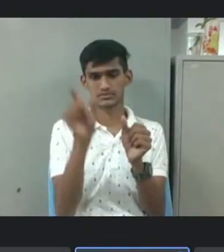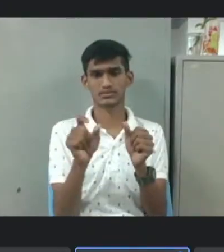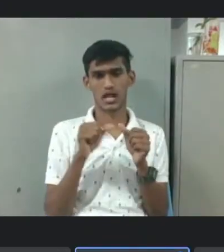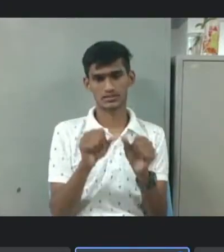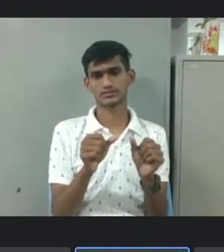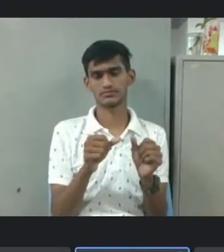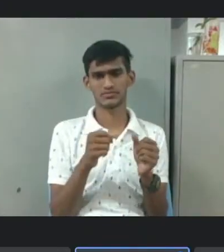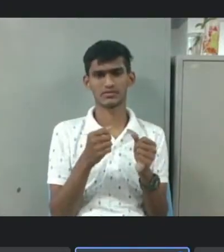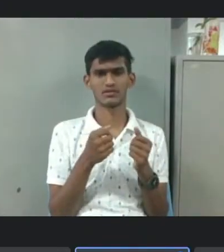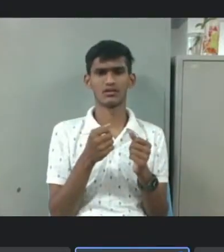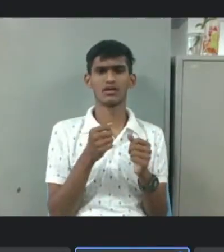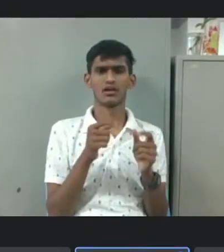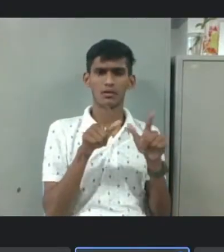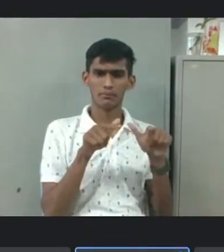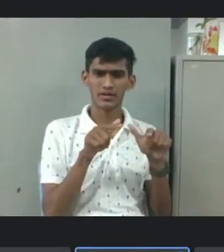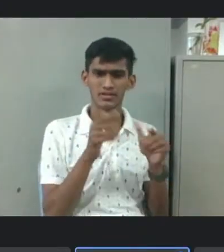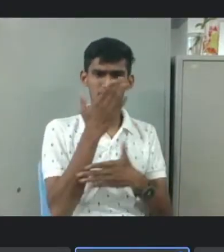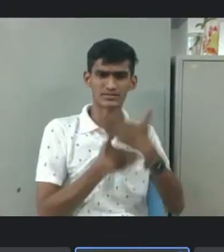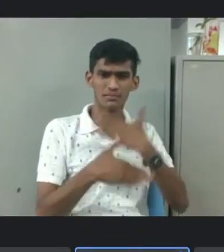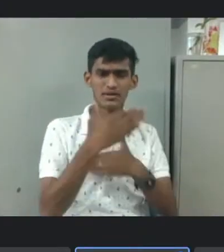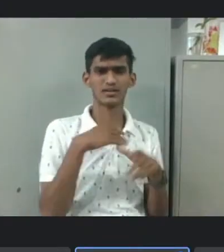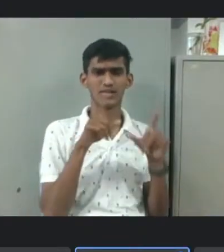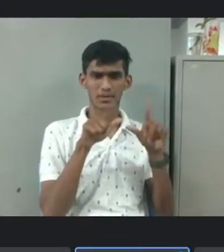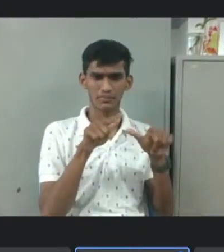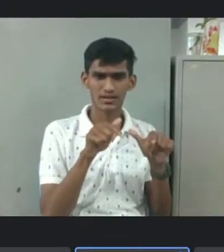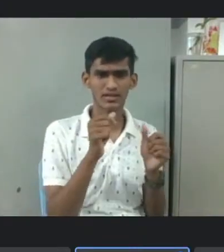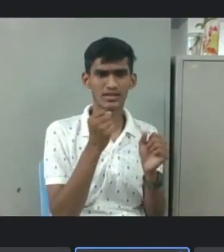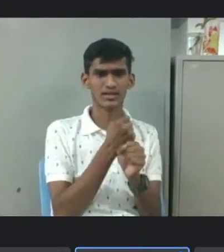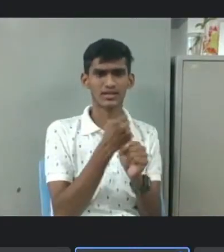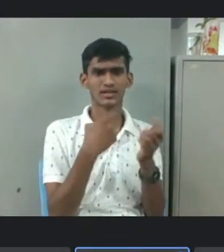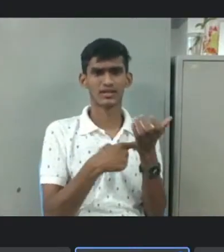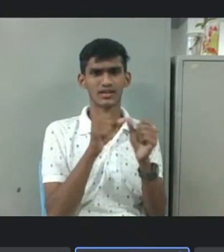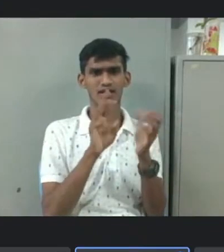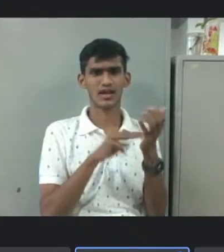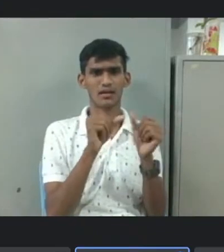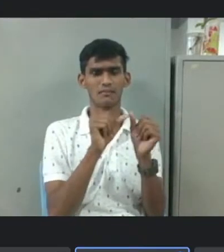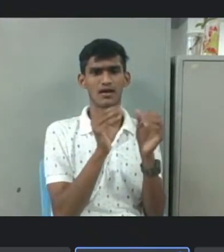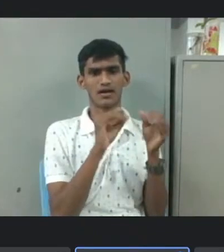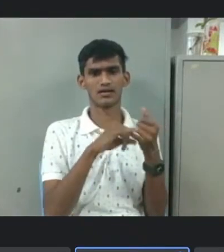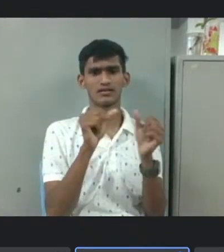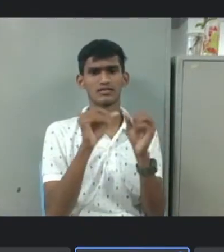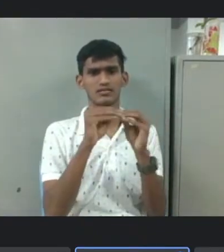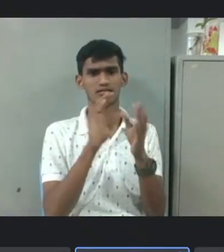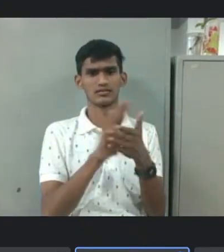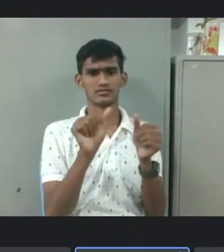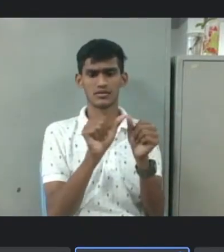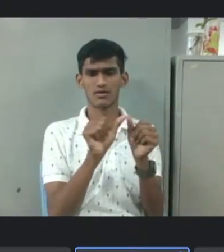ഗ്രാമസഭ ഉള്ളതായിട്ട് ഗ്രാമസഭ കൂടുന്നുണ്ടല്ലോ? ഇല്ല എന്നാണ് അല്ലെ? അപ്പൊ വിളിക്കുന്നില്ല എന്നാണോ?